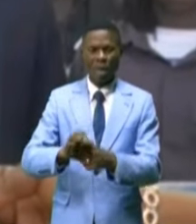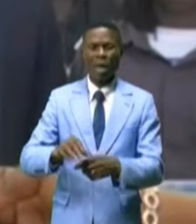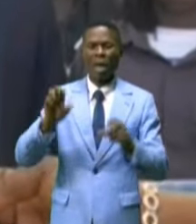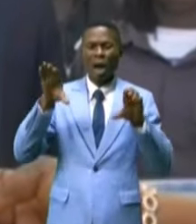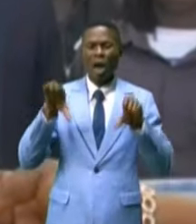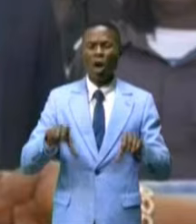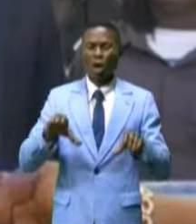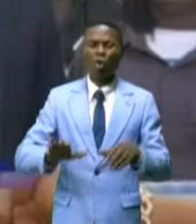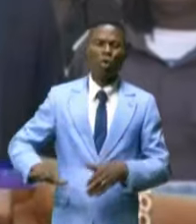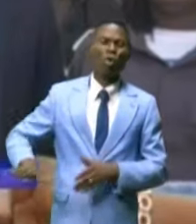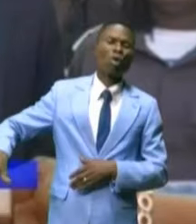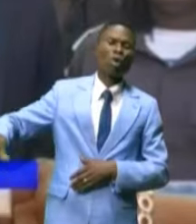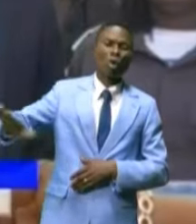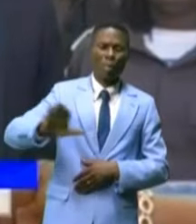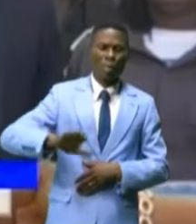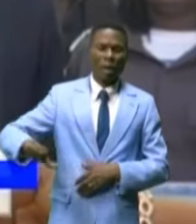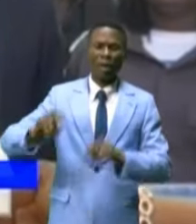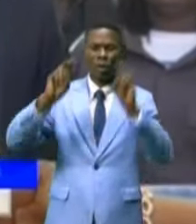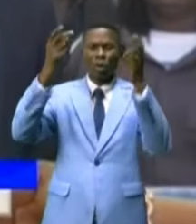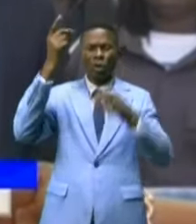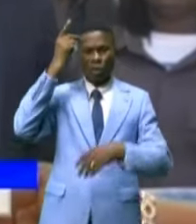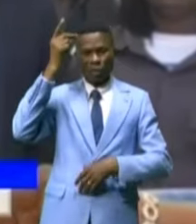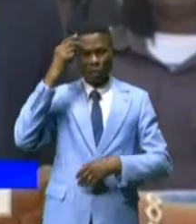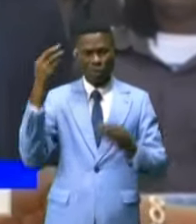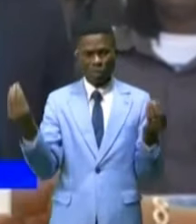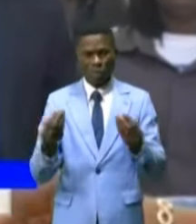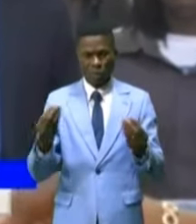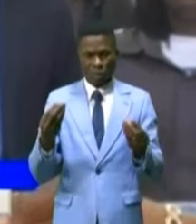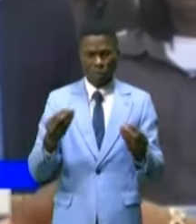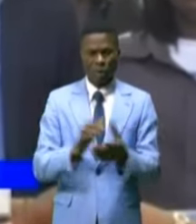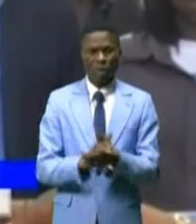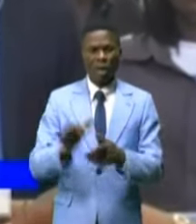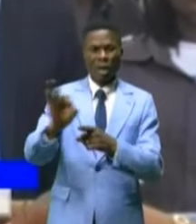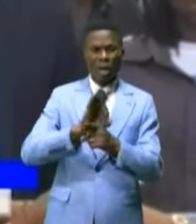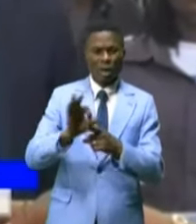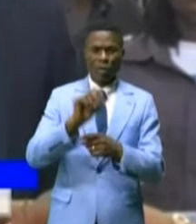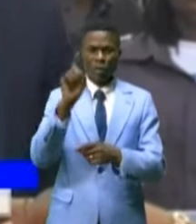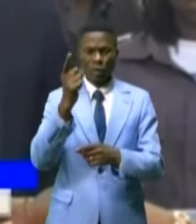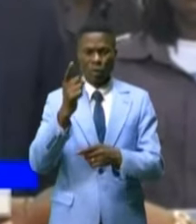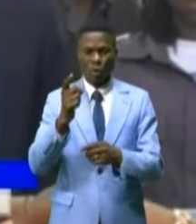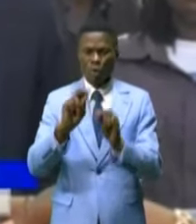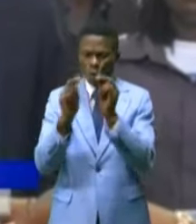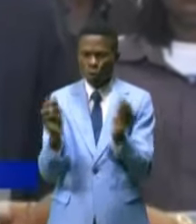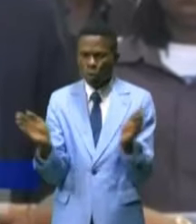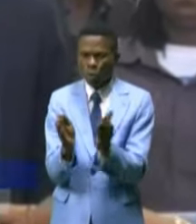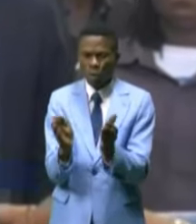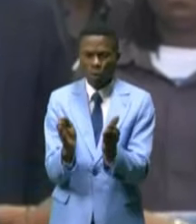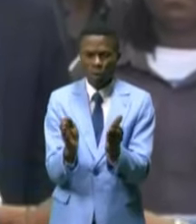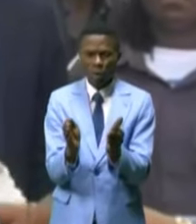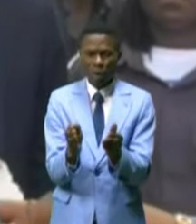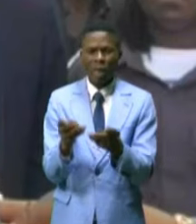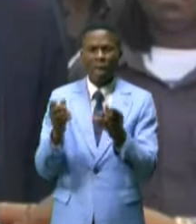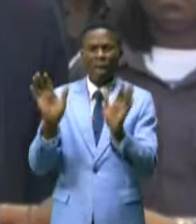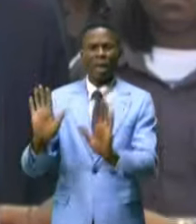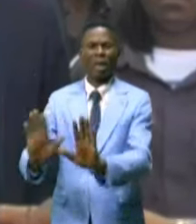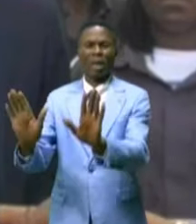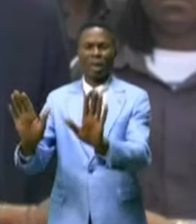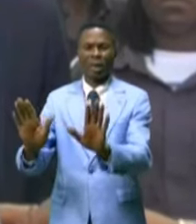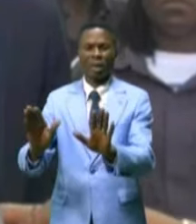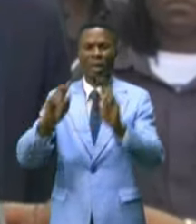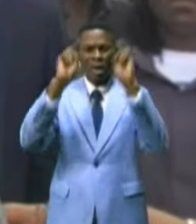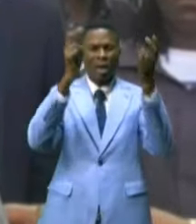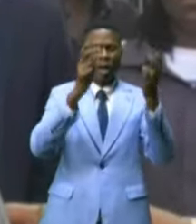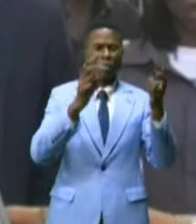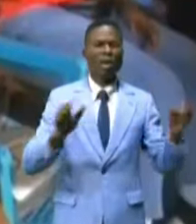recoins de la ville-province de Kinshasa parce qu'on ne peut pas former seulement un noyau quelque part et puis la ville